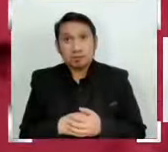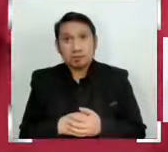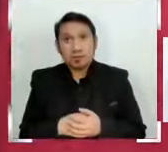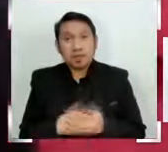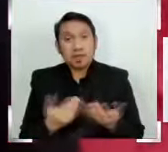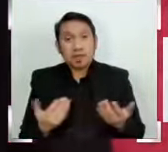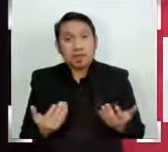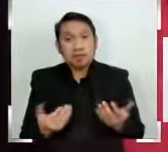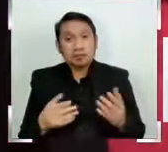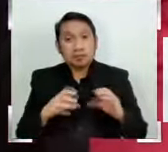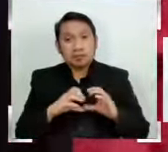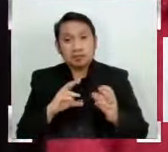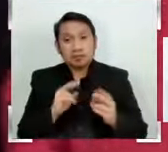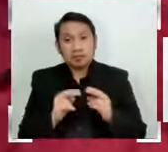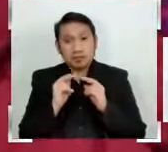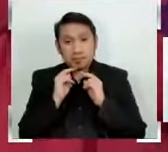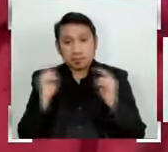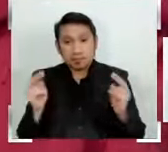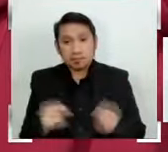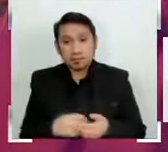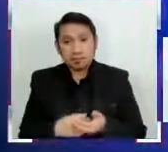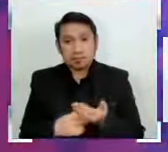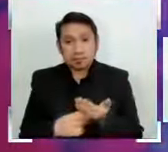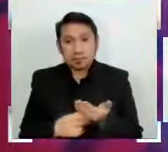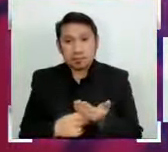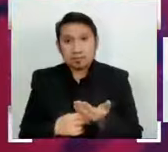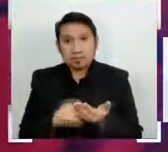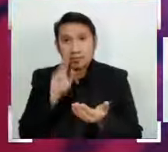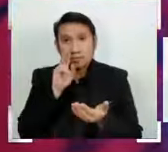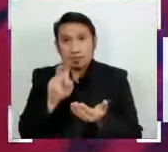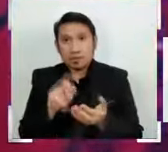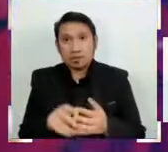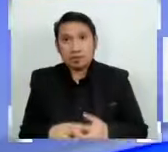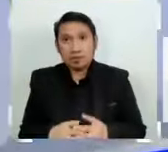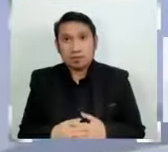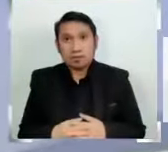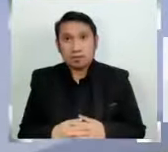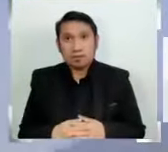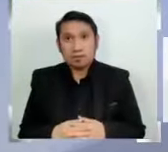Cruz. Mav Gonzalez, kami ang inyong saksi.